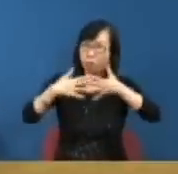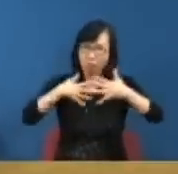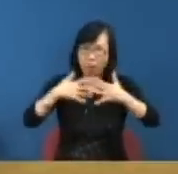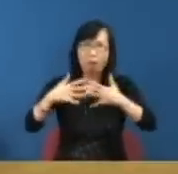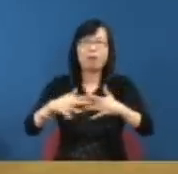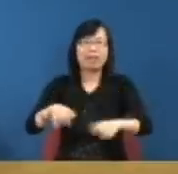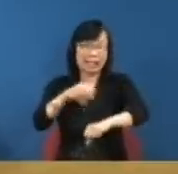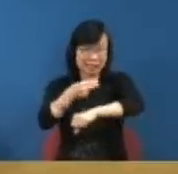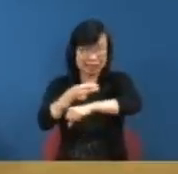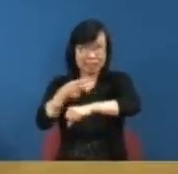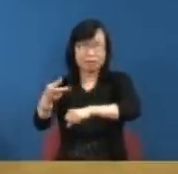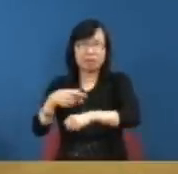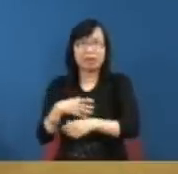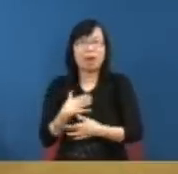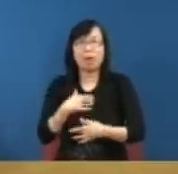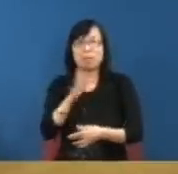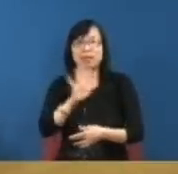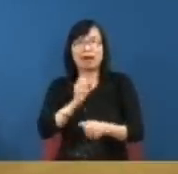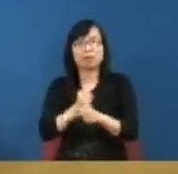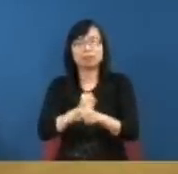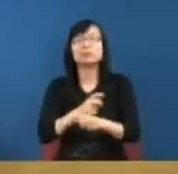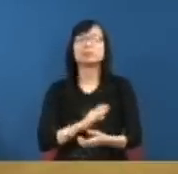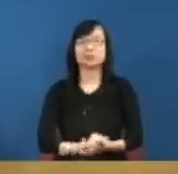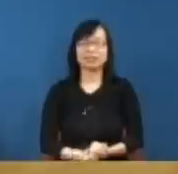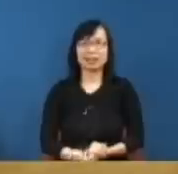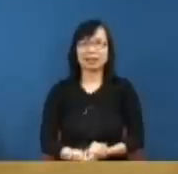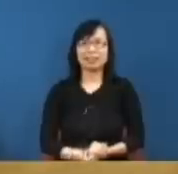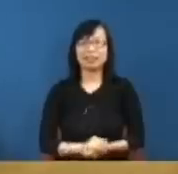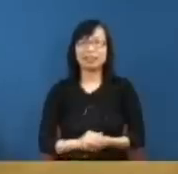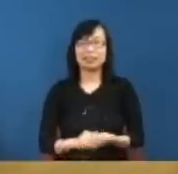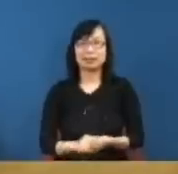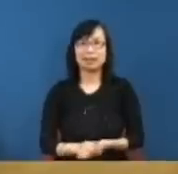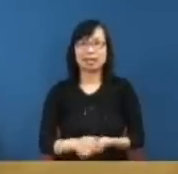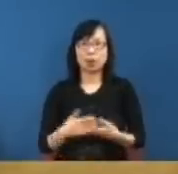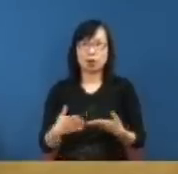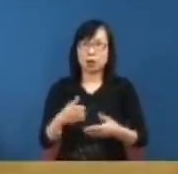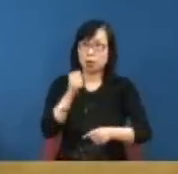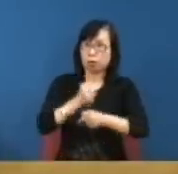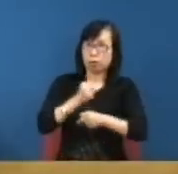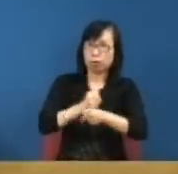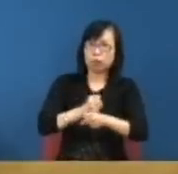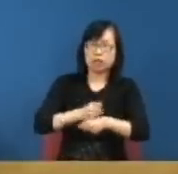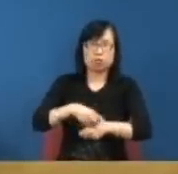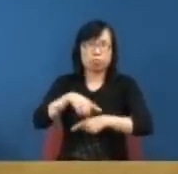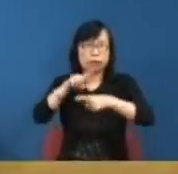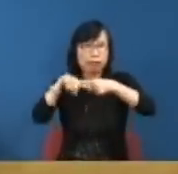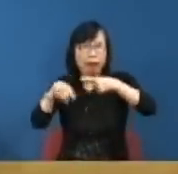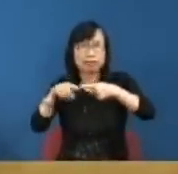即係七點鐘啦。咁我唔計啊，我唔係打工仔嚟嘅。嗱，打工仔大件事，